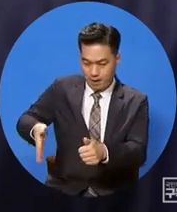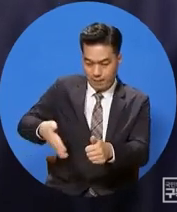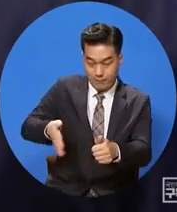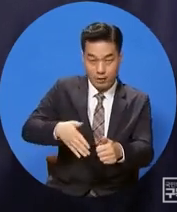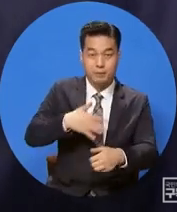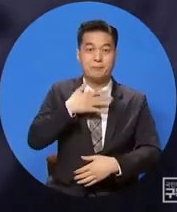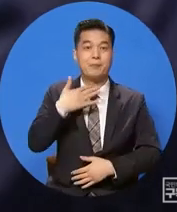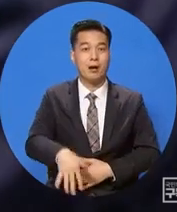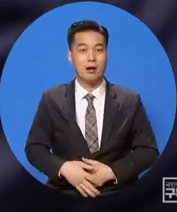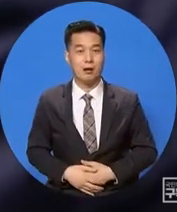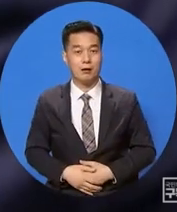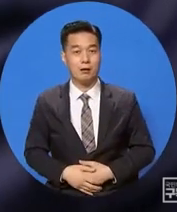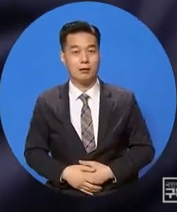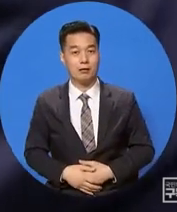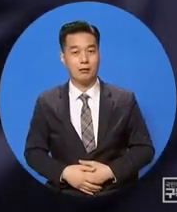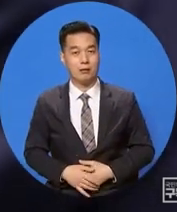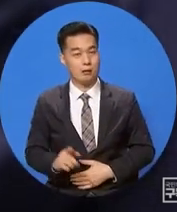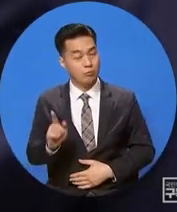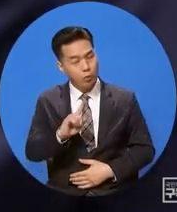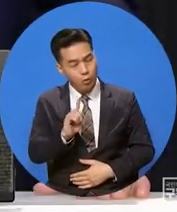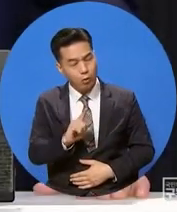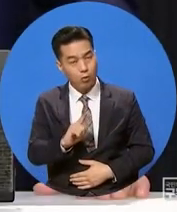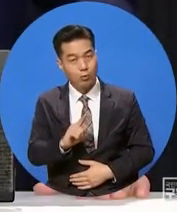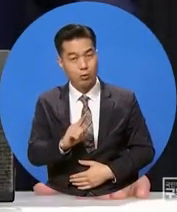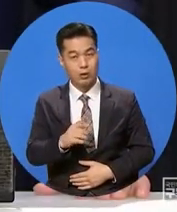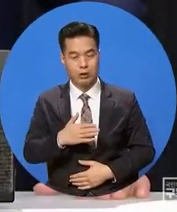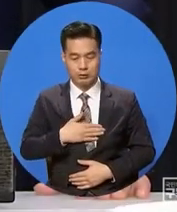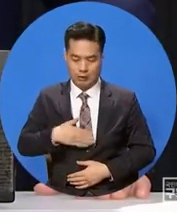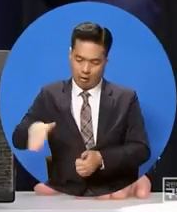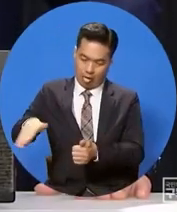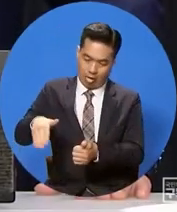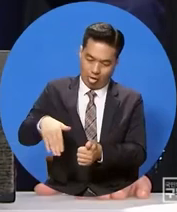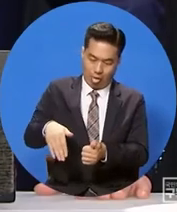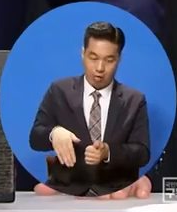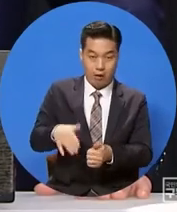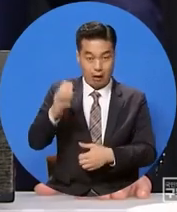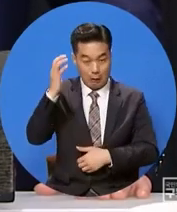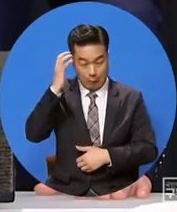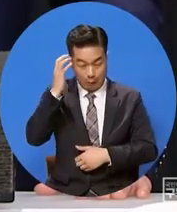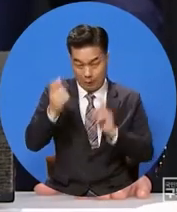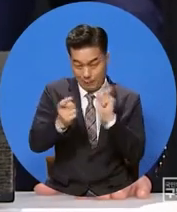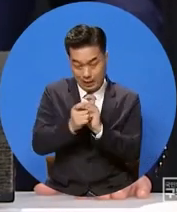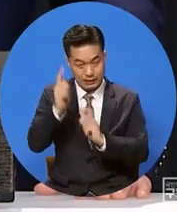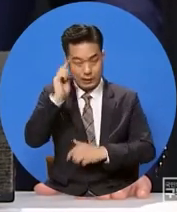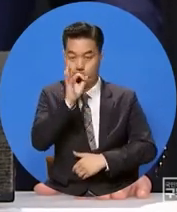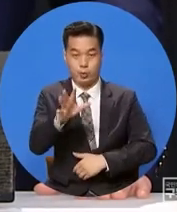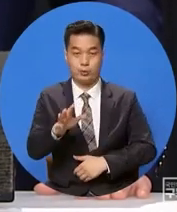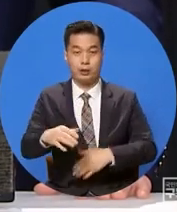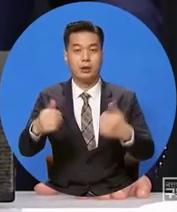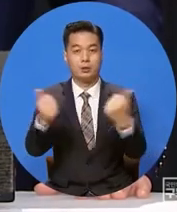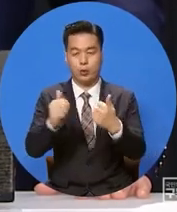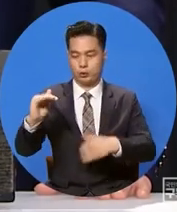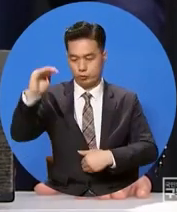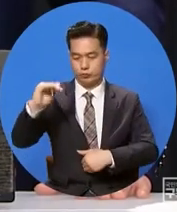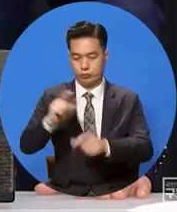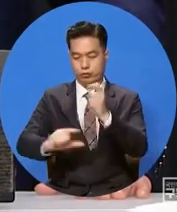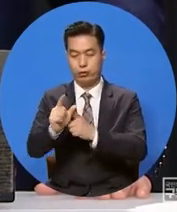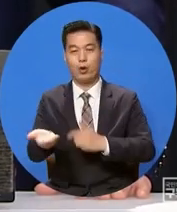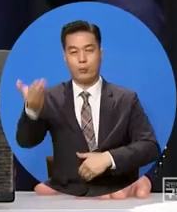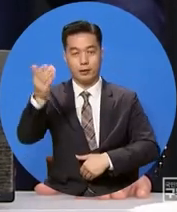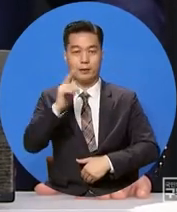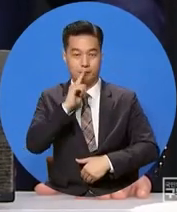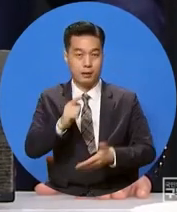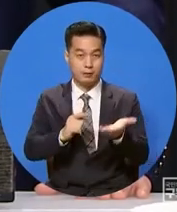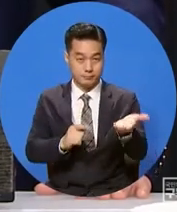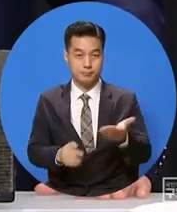번도 없어요. 아, 무슨 말씀을 하고 계십니까? 한 번도 없어요. 아니, 저는 궁지라고 생각을 안 하는데. 왜 이런 이야기를 하는가 토론에 격을 좀 높이십시오. 예, 예,